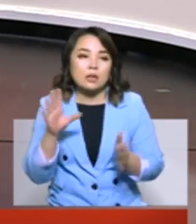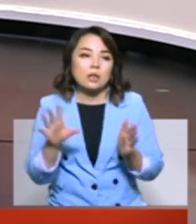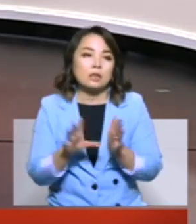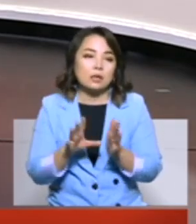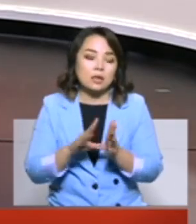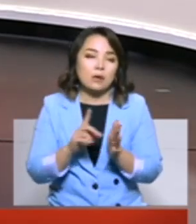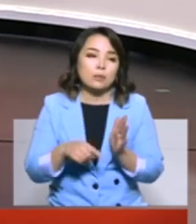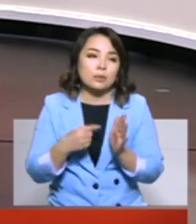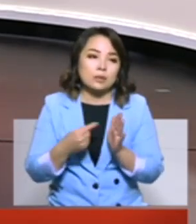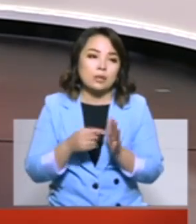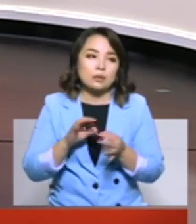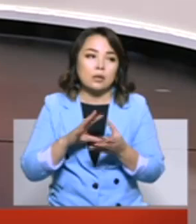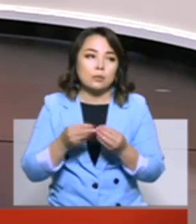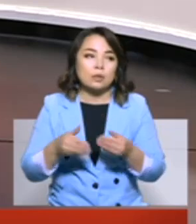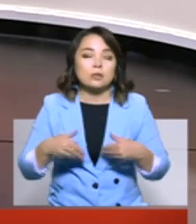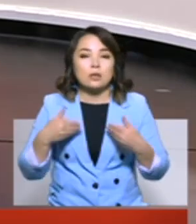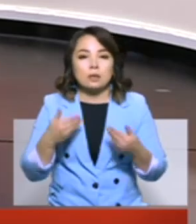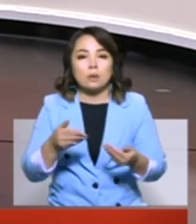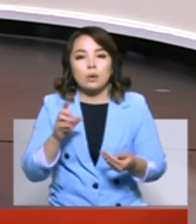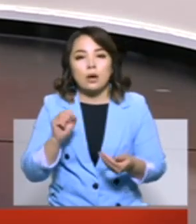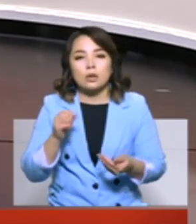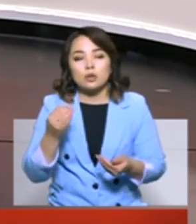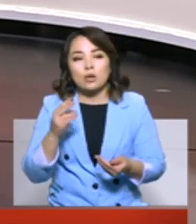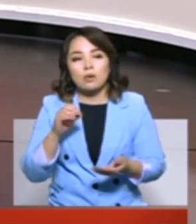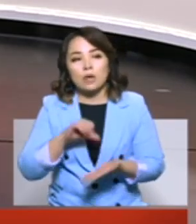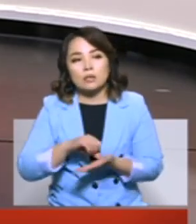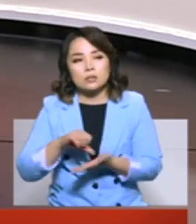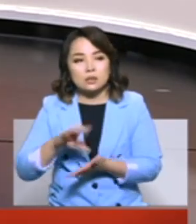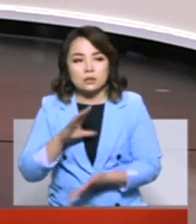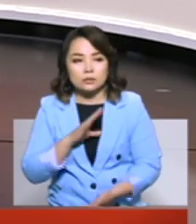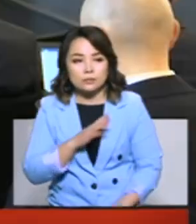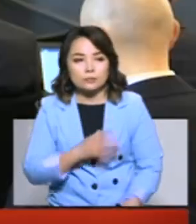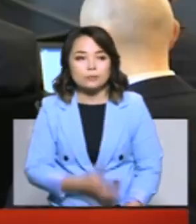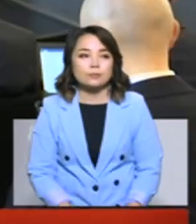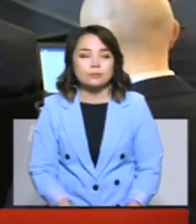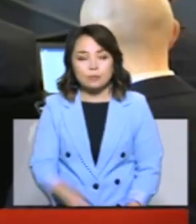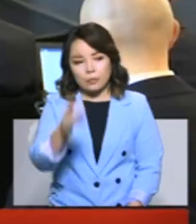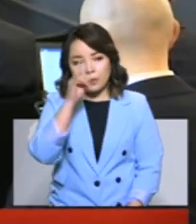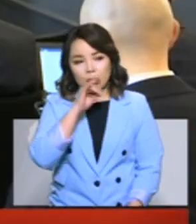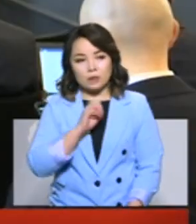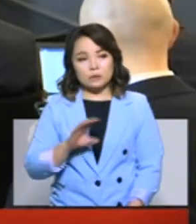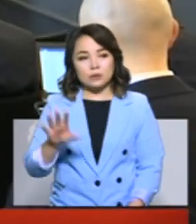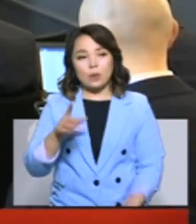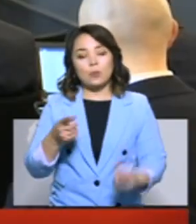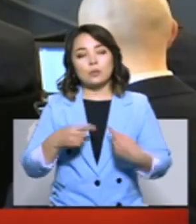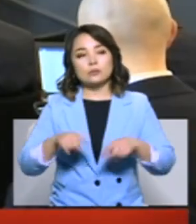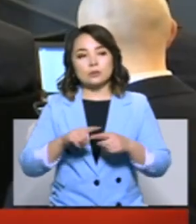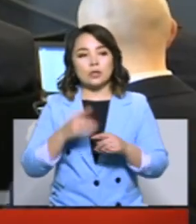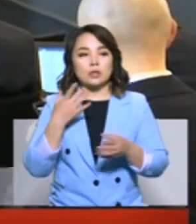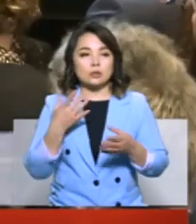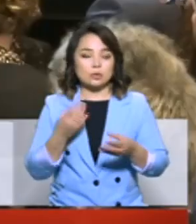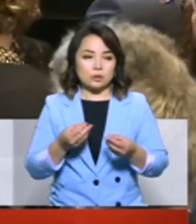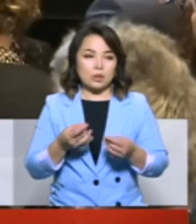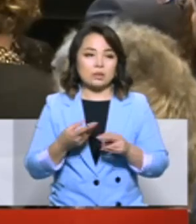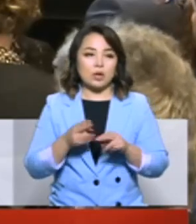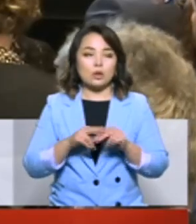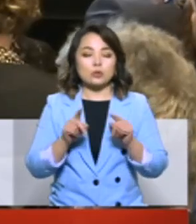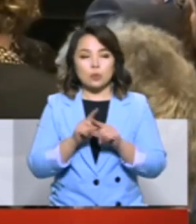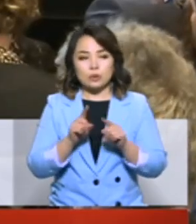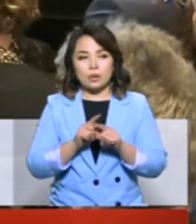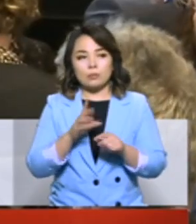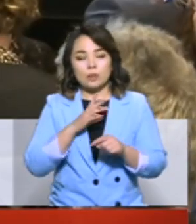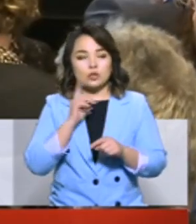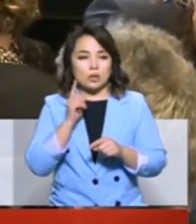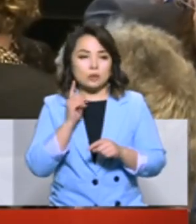энергетика мәселелері бойынша кеңесшісі Болат Ақшолақов қатысты. Қазақстан Еуропалық одақпен тұрақты шикізат, батареялар және жасыл сутек